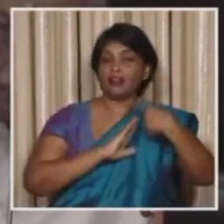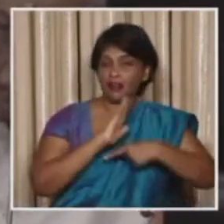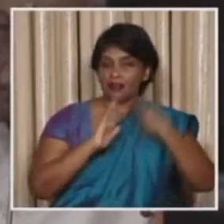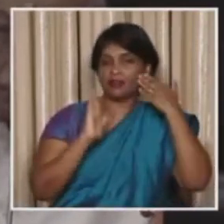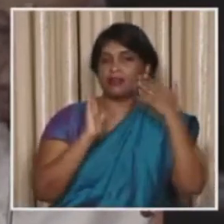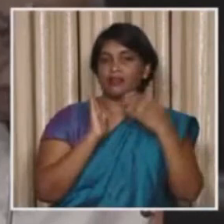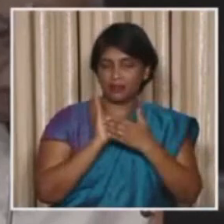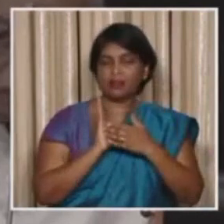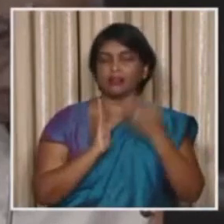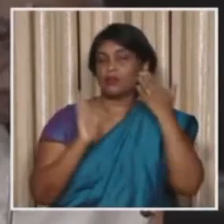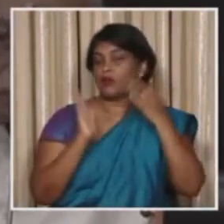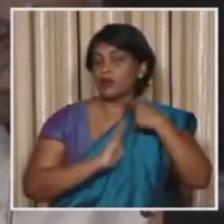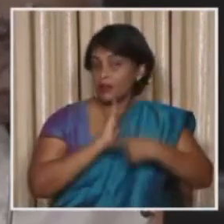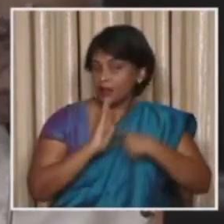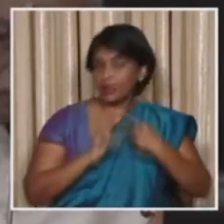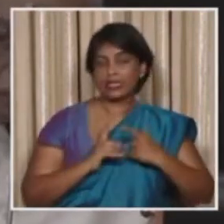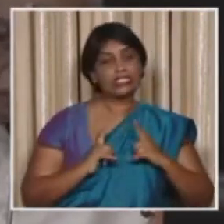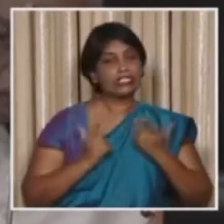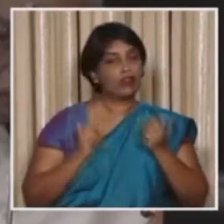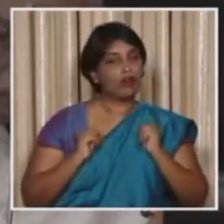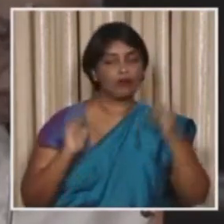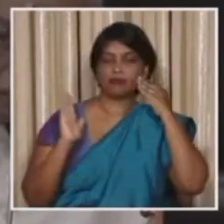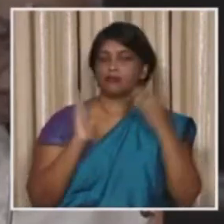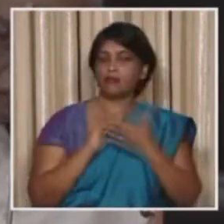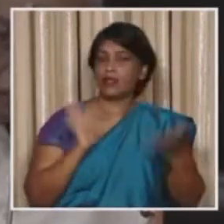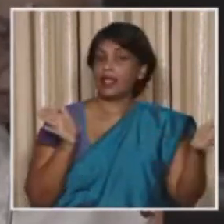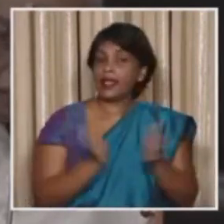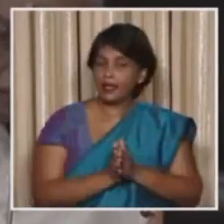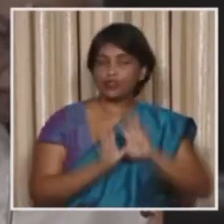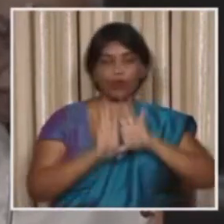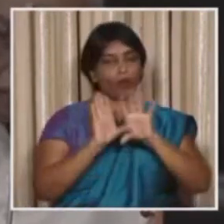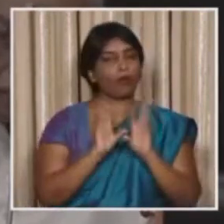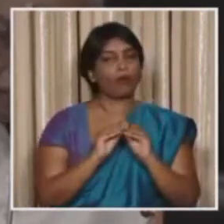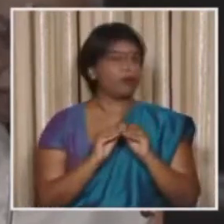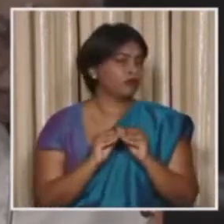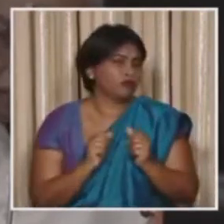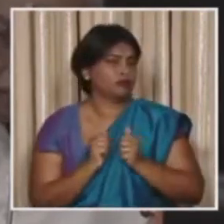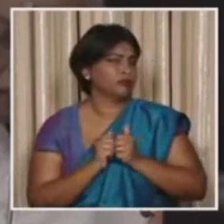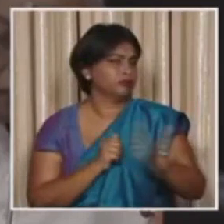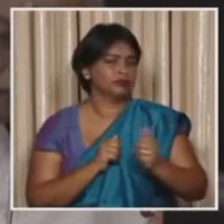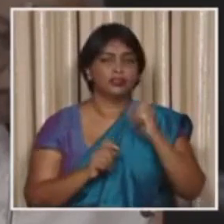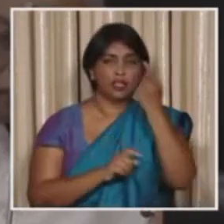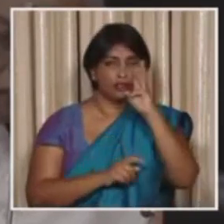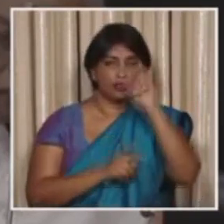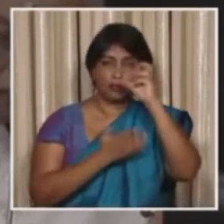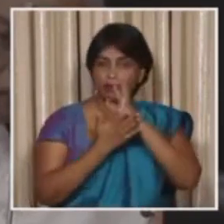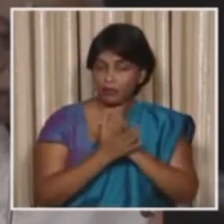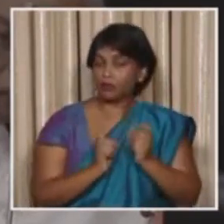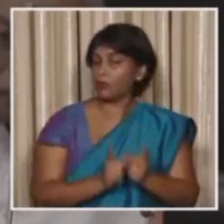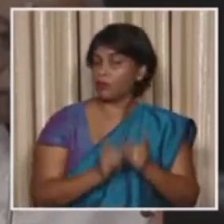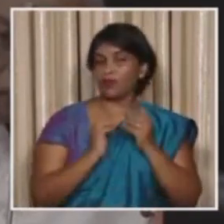සිතා අවංක චේතනාවෙන් පෙරදැරිව එකට එකතු වී පොදු තීරණයකට එළඹෙමු. 13 වෙනි සංශෝධනය